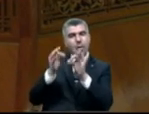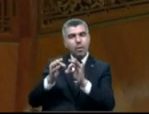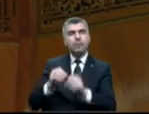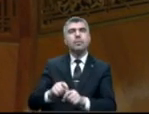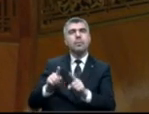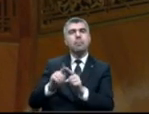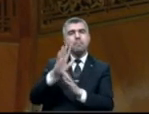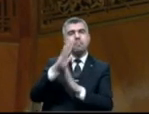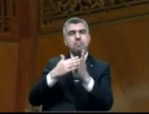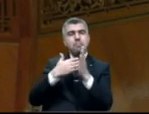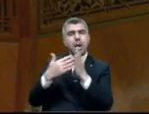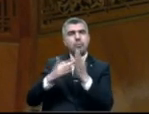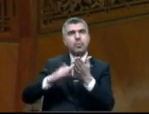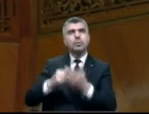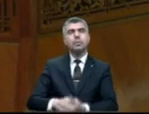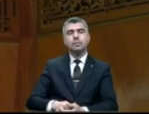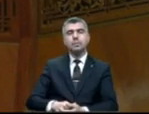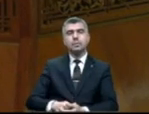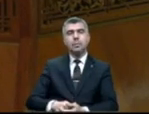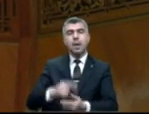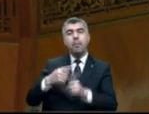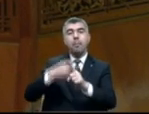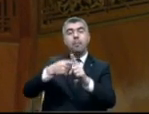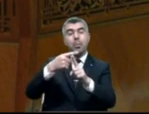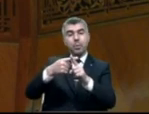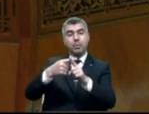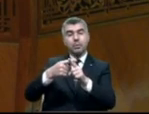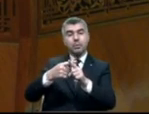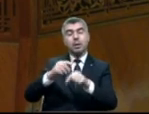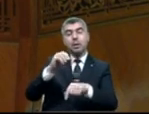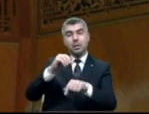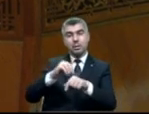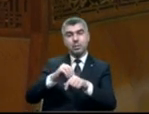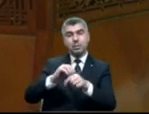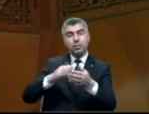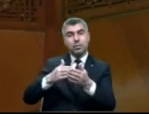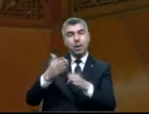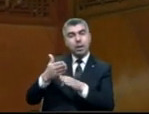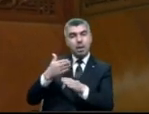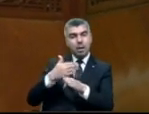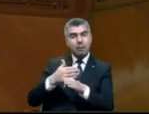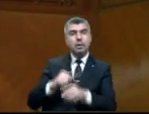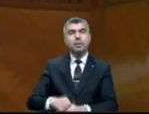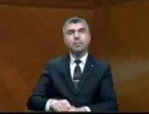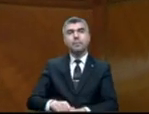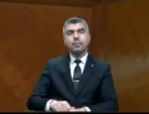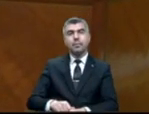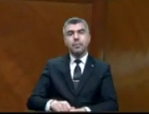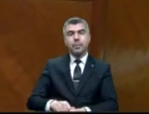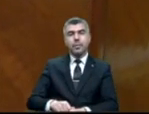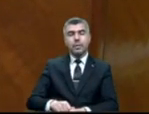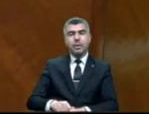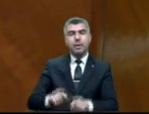وكذلك البرامج الأفقية، زيادة على التدخل ديال هادشي اللي هضرت عليه ديال